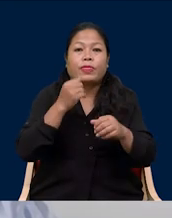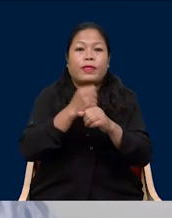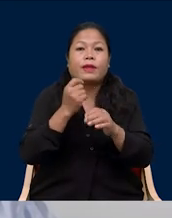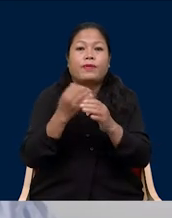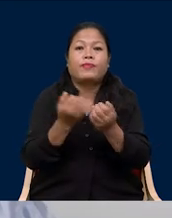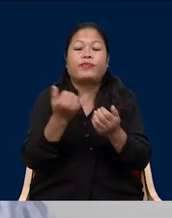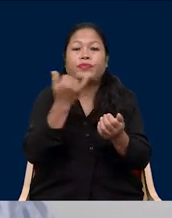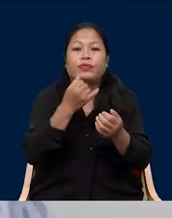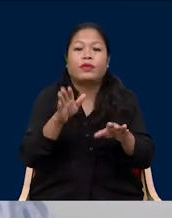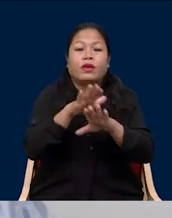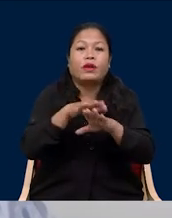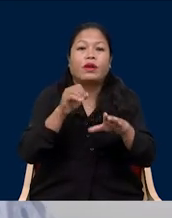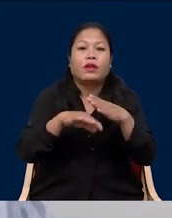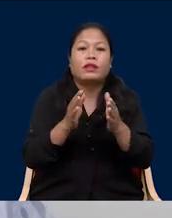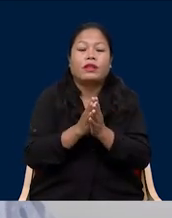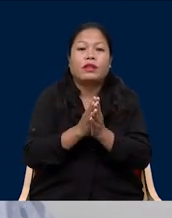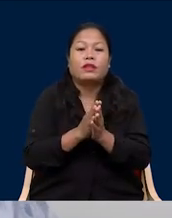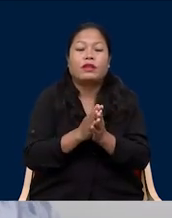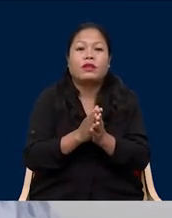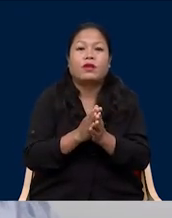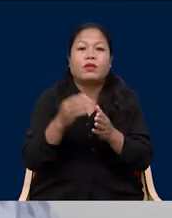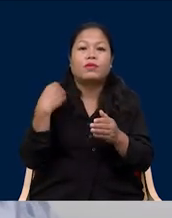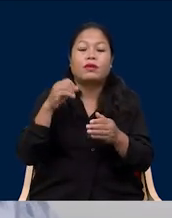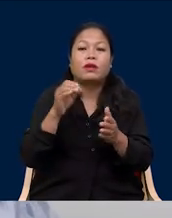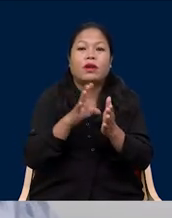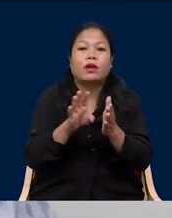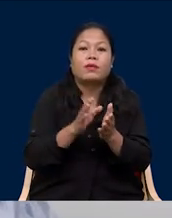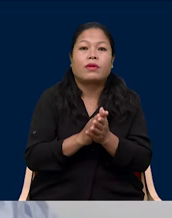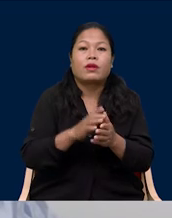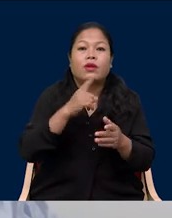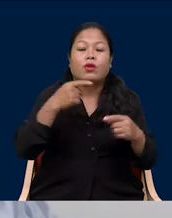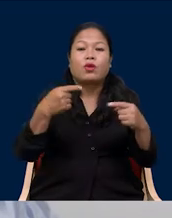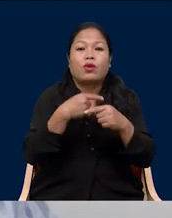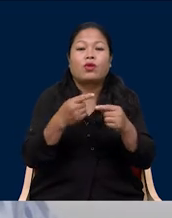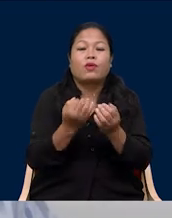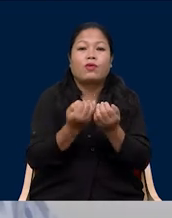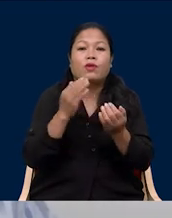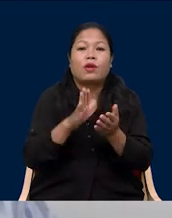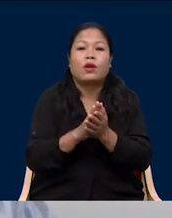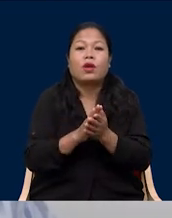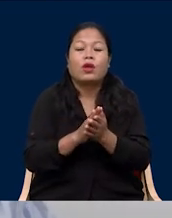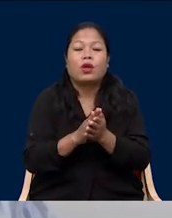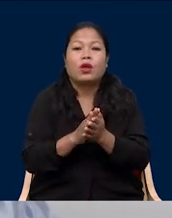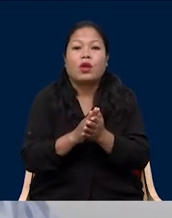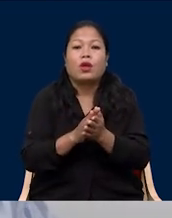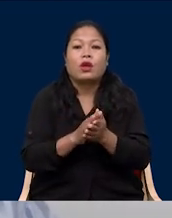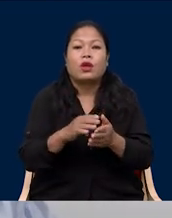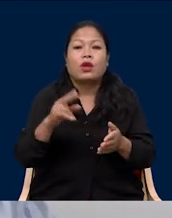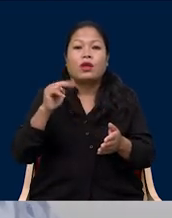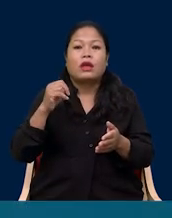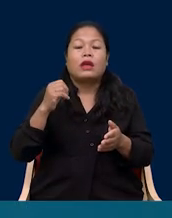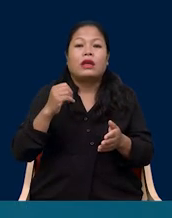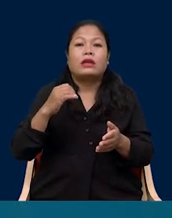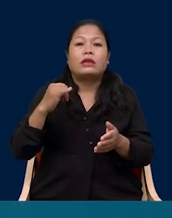मोडल एनडिसी इन टर्म्स अफ जेन्डर एन्ड सोसल इन्क्लुजन त्यसका पर्सपेक्टिभबाट चाहिँ एउटा चाहिँ नमुना रोल